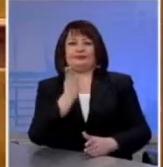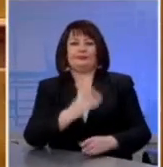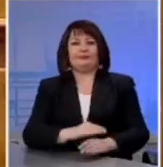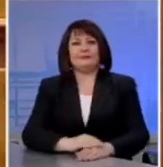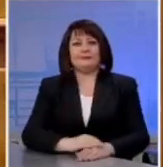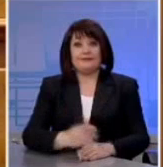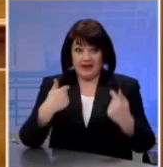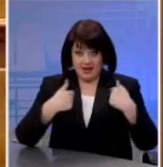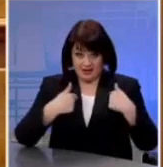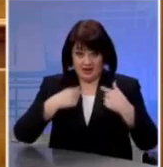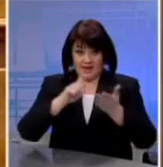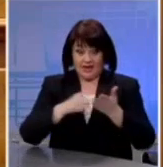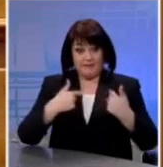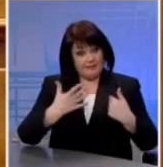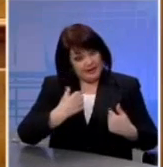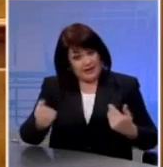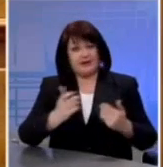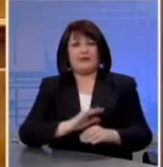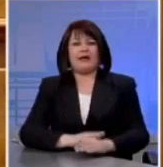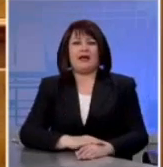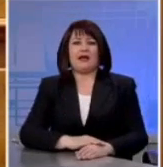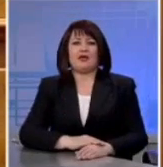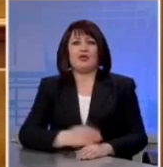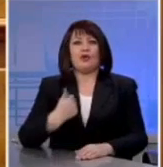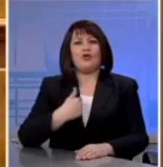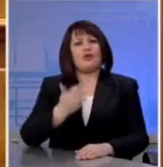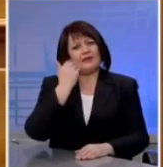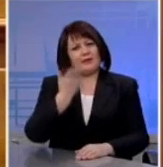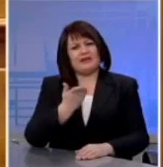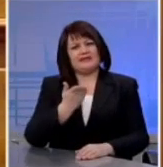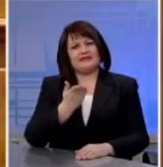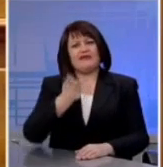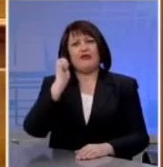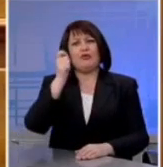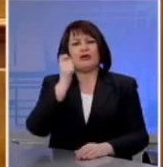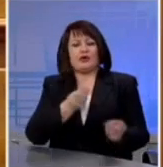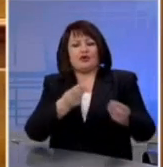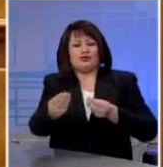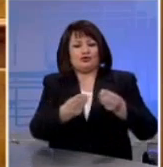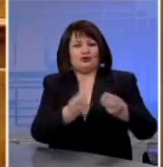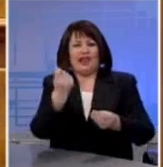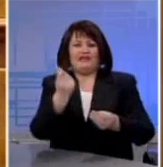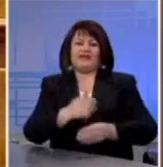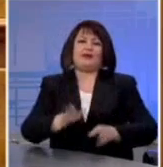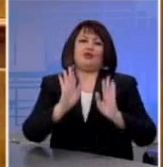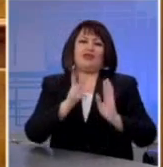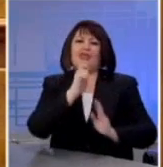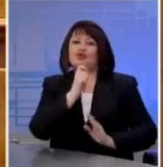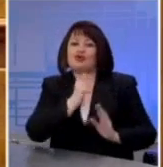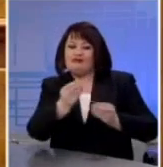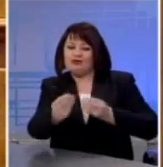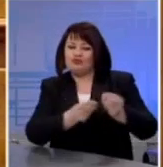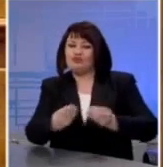πήρα τα λεφτά αυτά, γιατί δεν θεώρησε ότι πρέπει ένας πολιτικός να τα παίρνει, ούτε να τα δίνει βέβαια, σε δημοσιογράφος. Ήλπιζα ότι